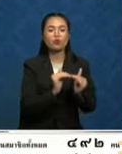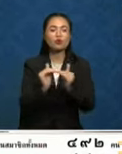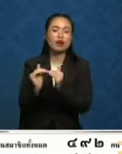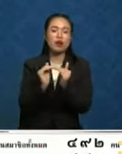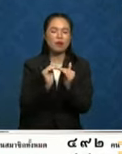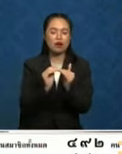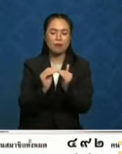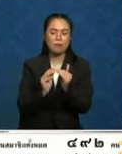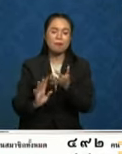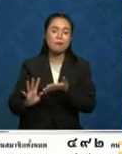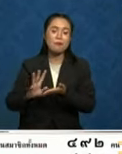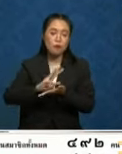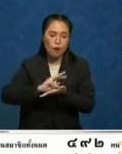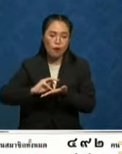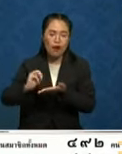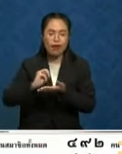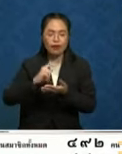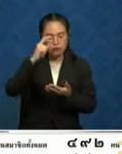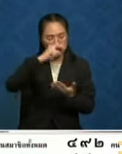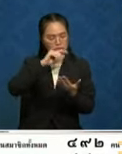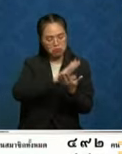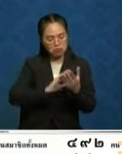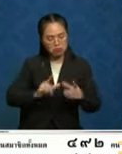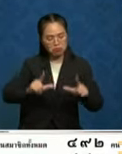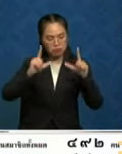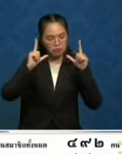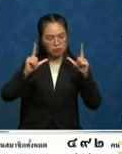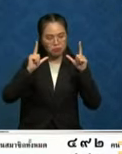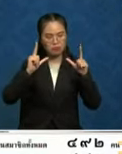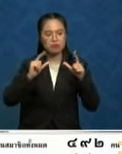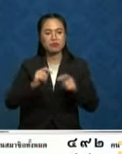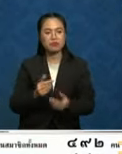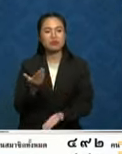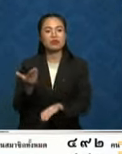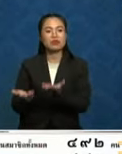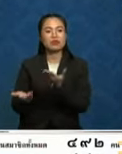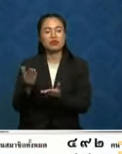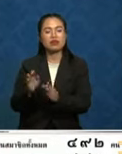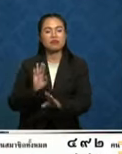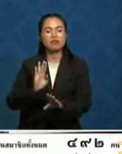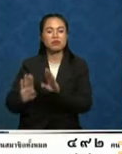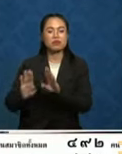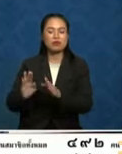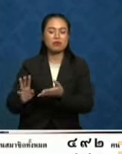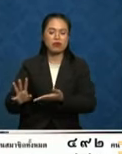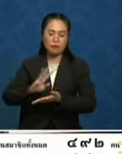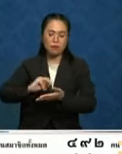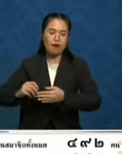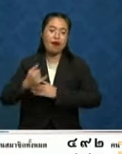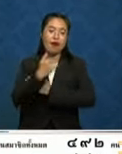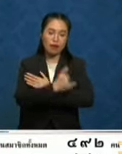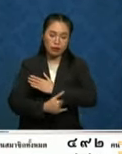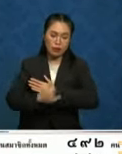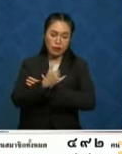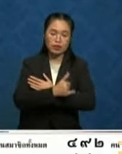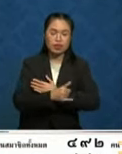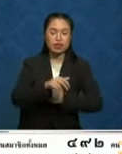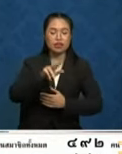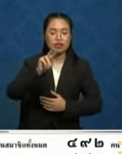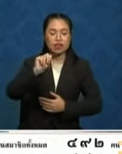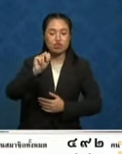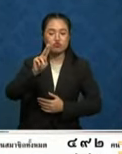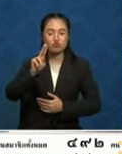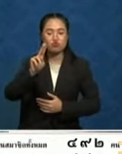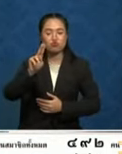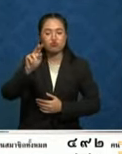ๆในประเทศไทยหรือในอนาคตท่านจะไปเทียบชั้นกับมหาวิทาลัยในต่างประเทศจะเป็น nusของสิงคโปร์